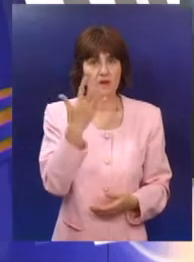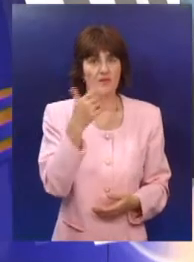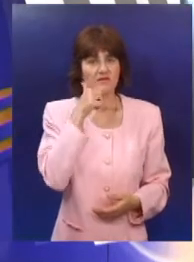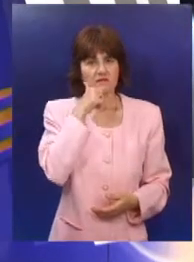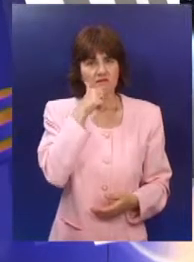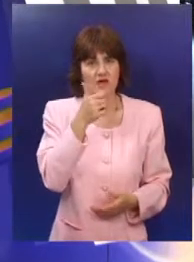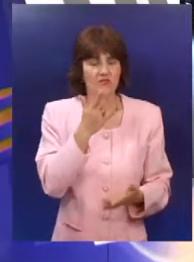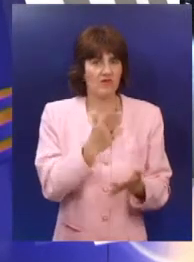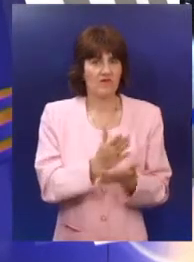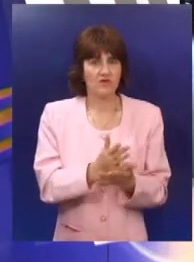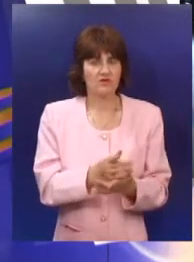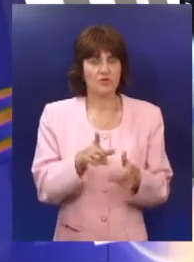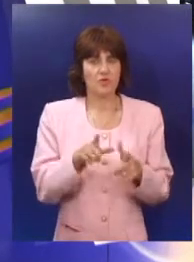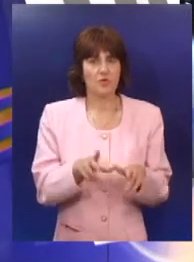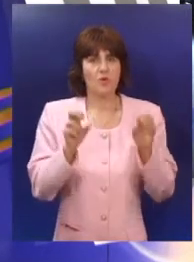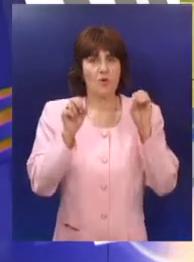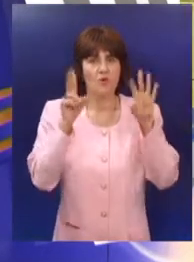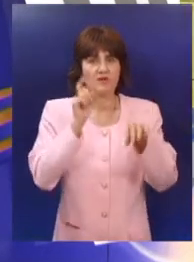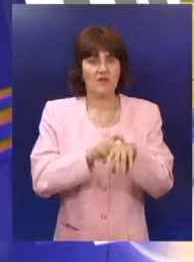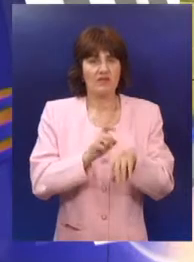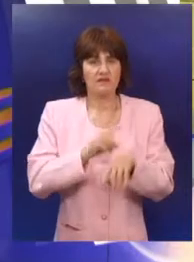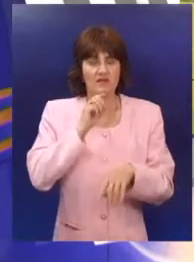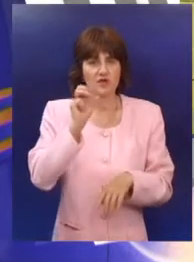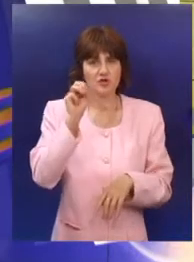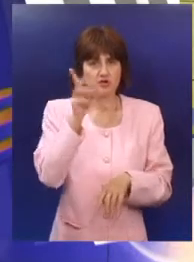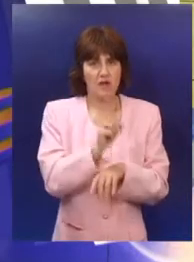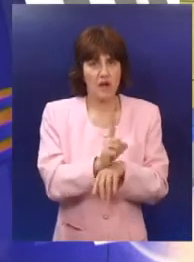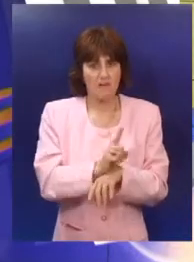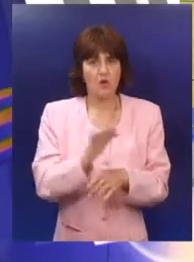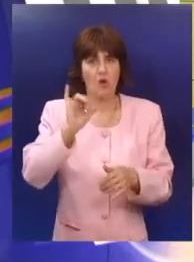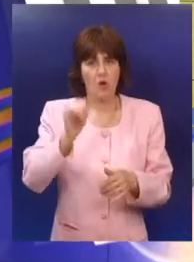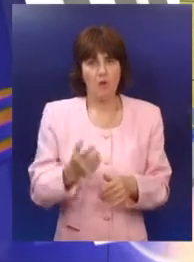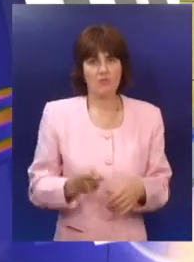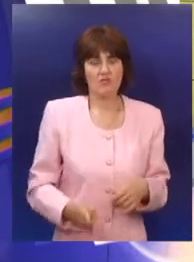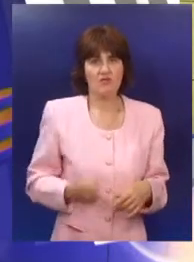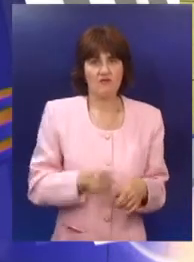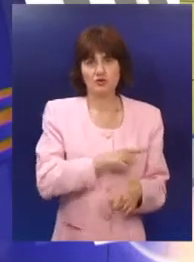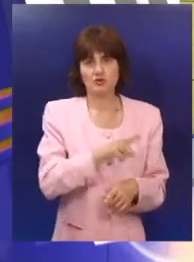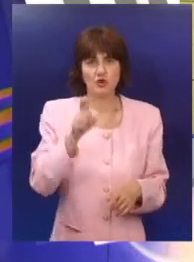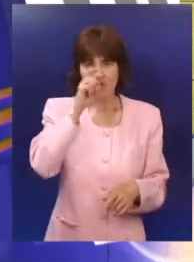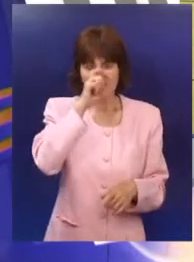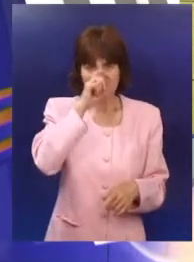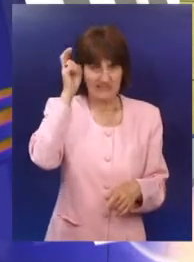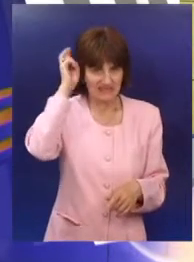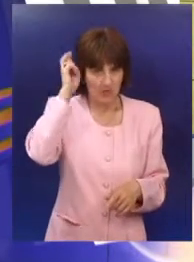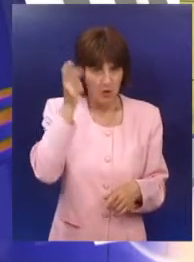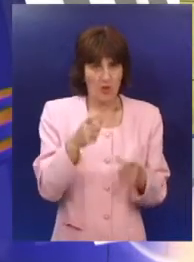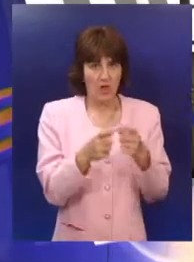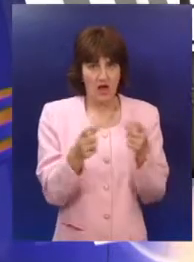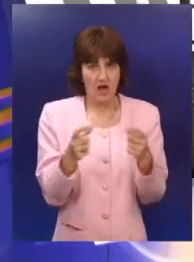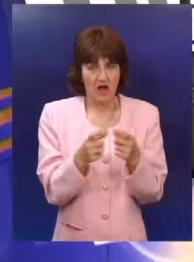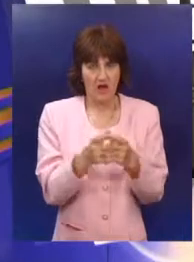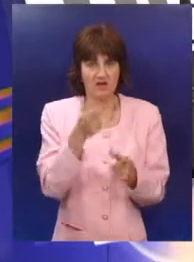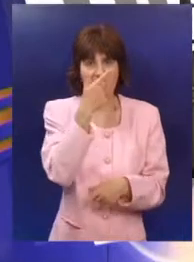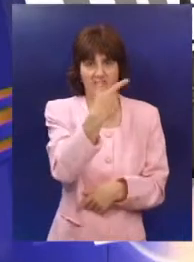pet dana u 18.14 ponovo sa subotičke železničke stanice kreće direktan voz za Bar. Karta u dinarskoj protivrednosti